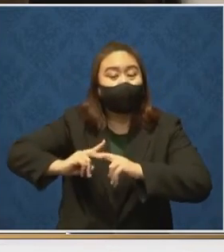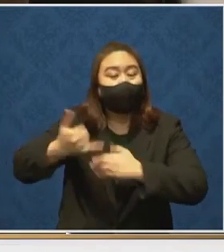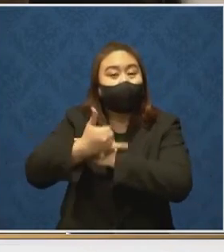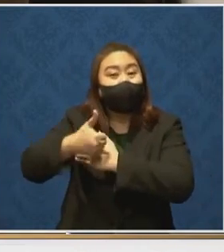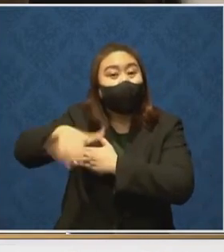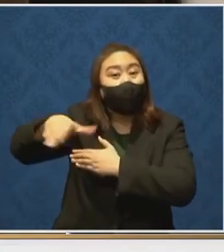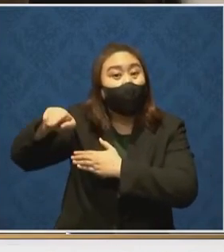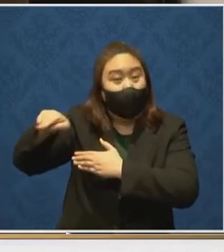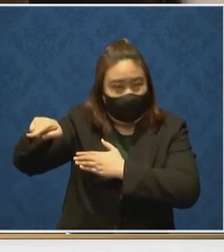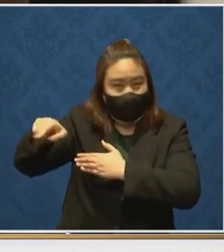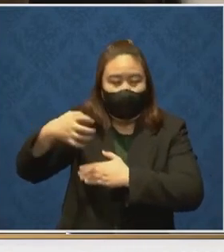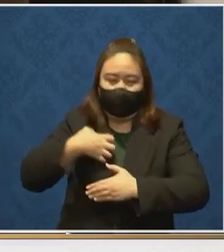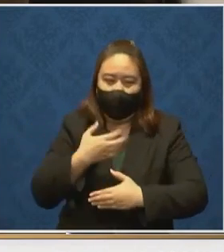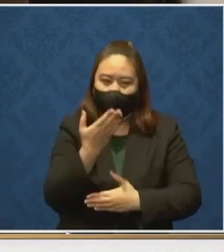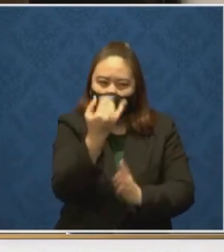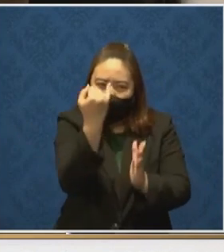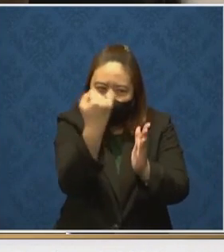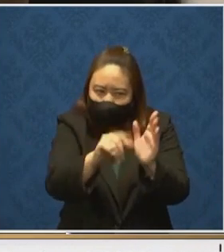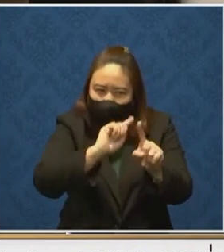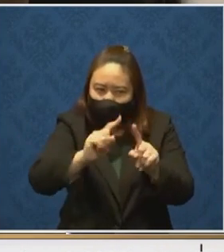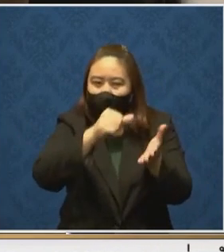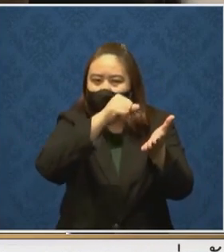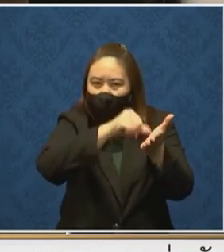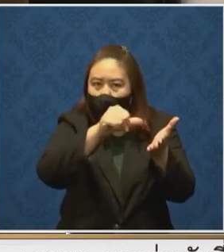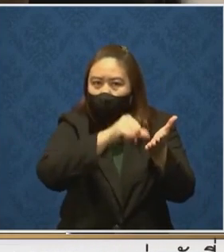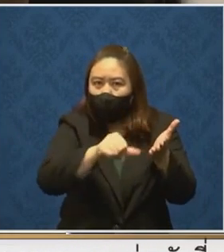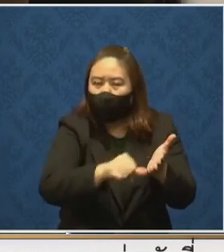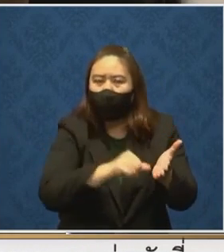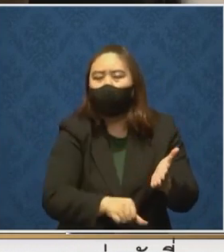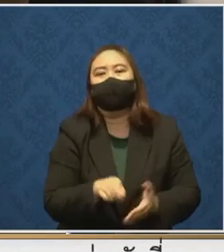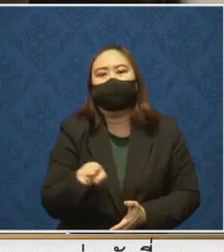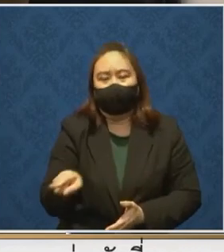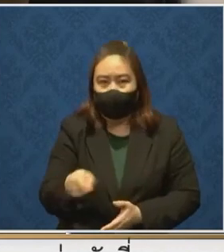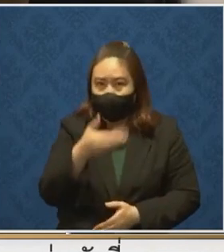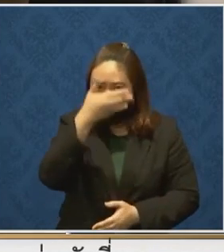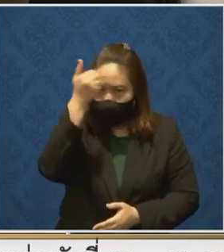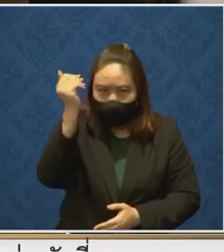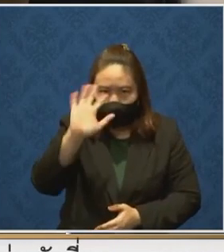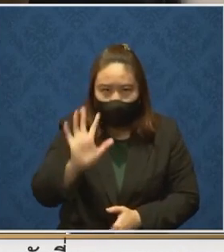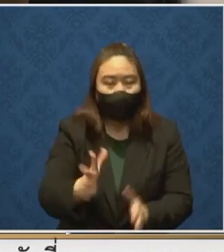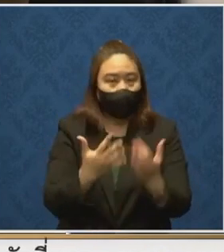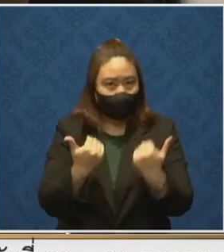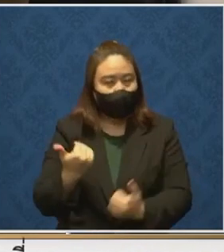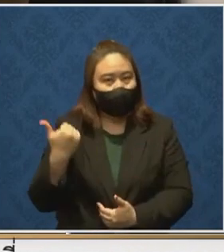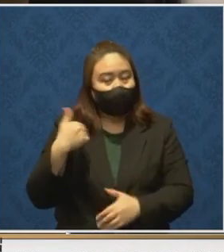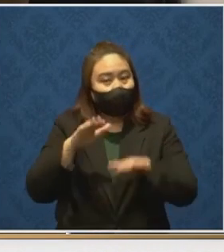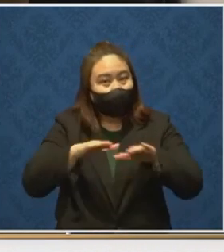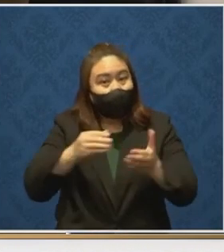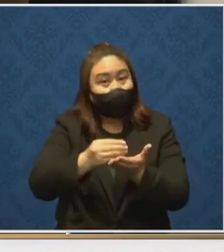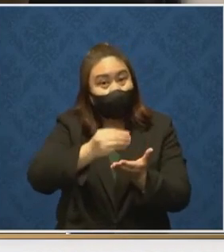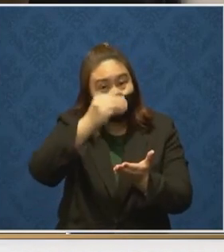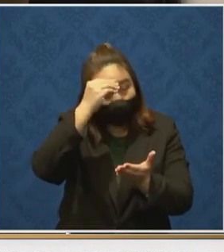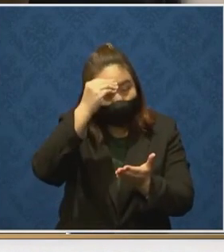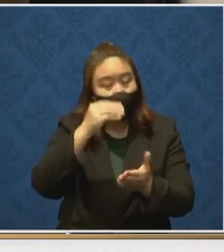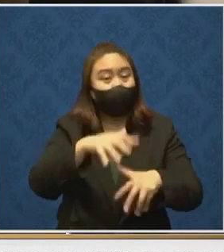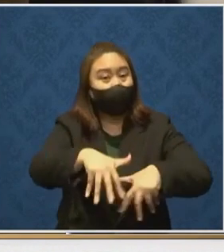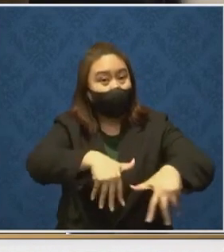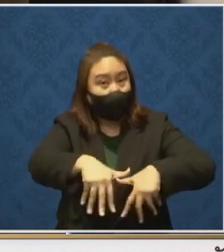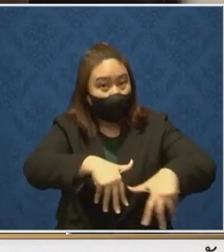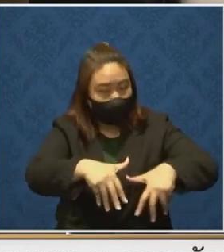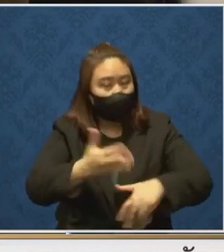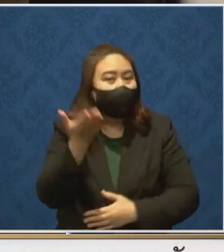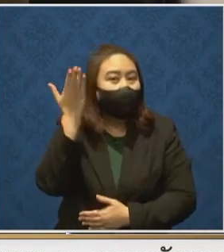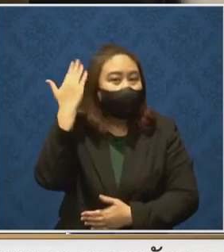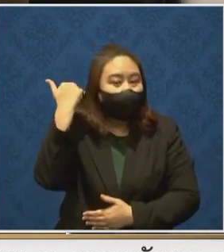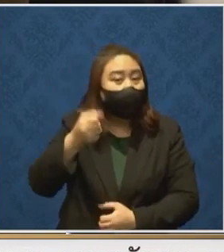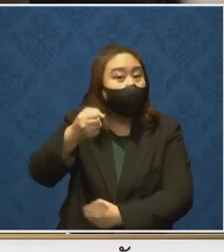คดีต่างรัฐบาลก็ตองอยาลมวาวัี้เรามีนักเรียน นิศินัศึกษาพี่น้ประชาชนที่ออกมาเคื่อนไว